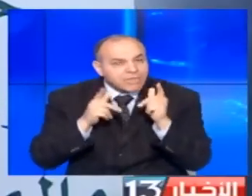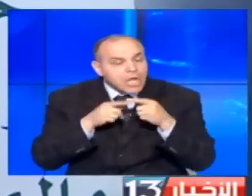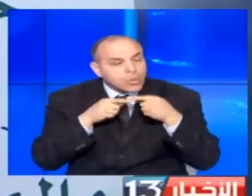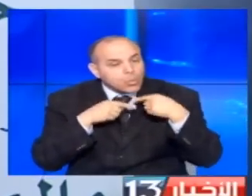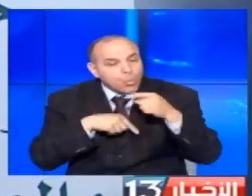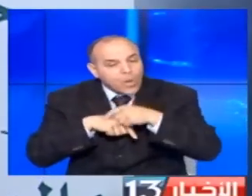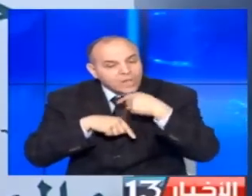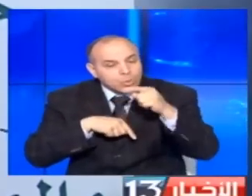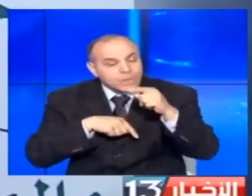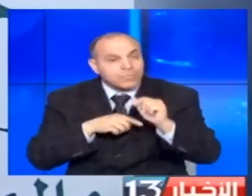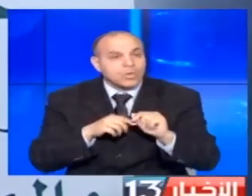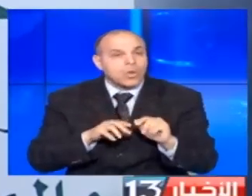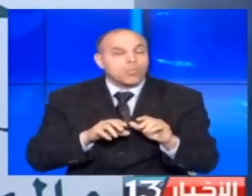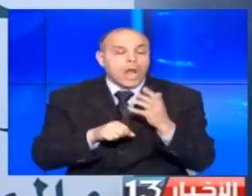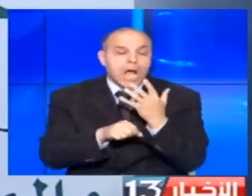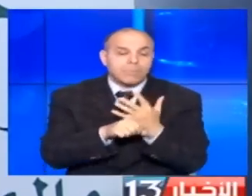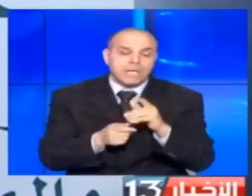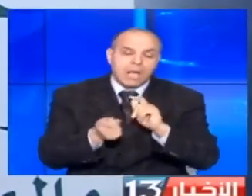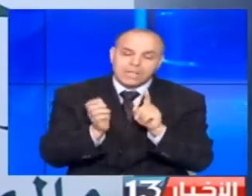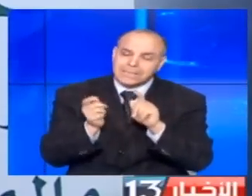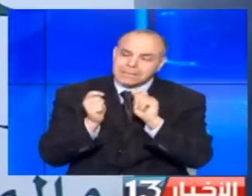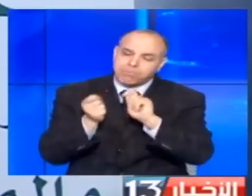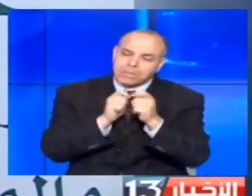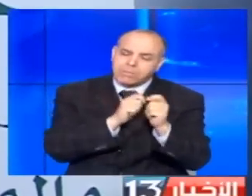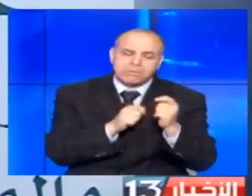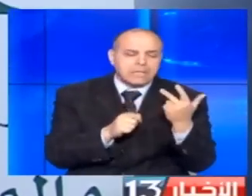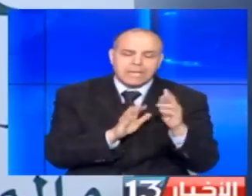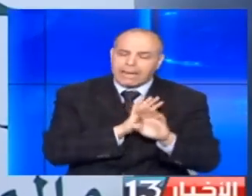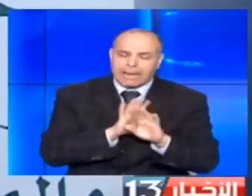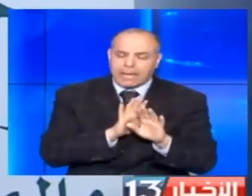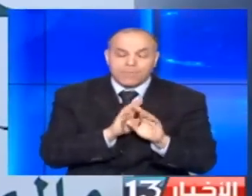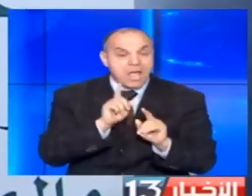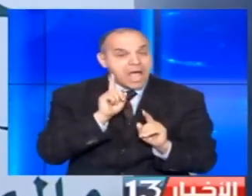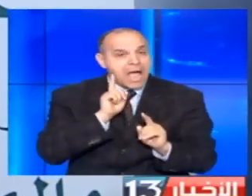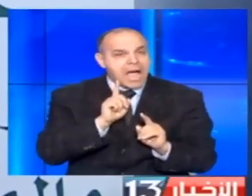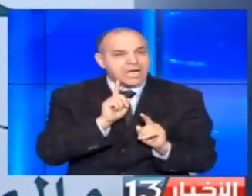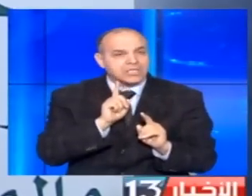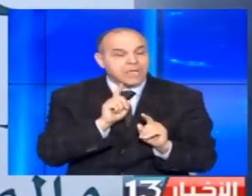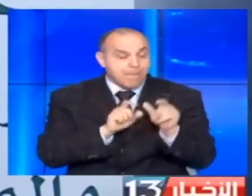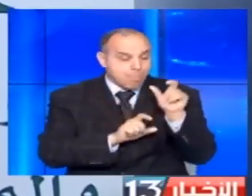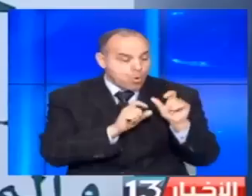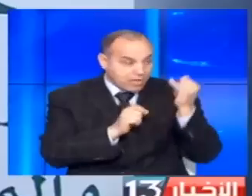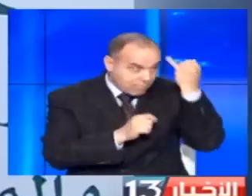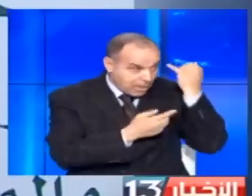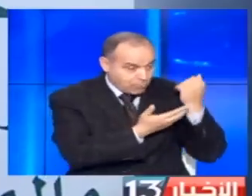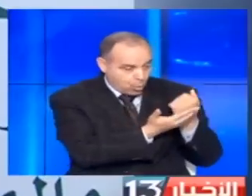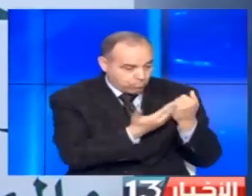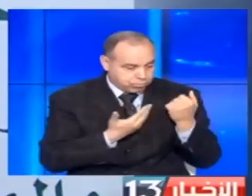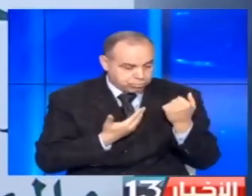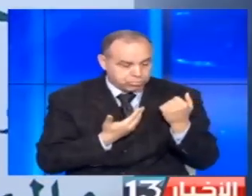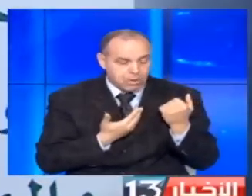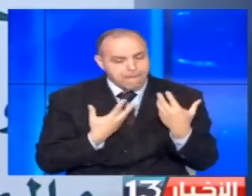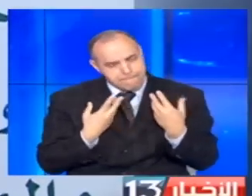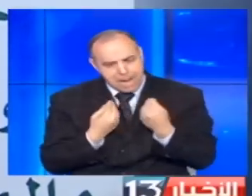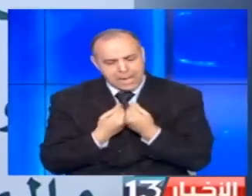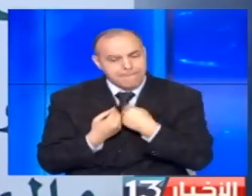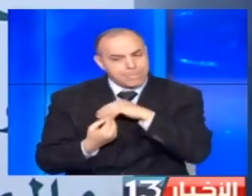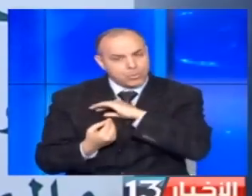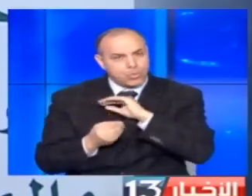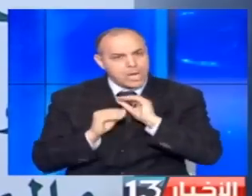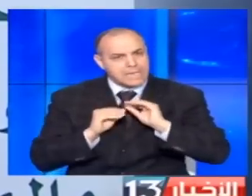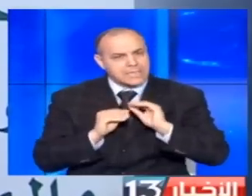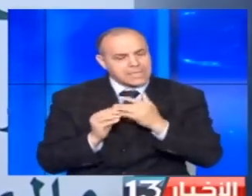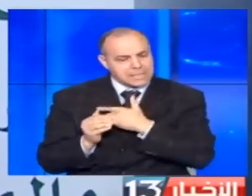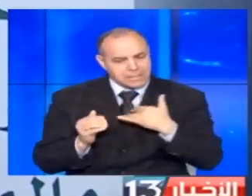طويل معناتها مش كل خمس سنين نبدلوا سياسه ولا كل باش تكون حاجه من عند المواطن تخرج ومعنا بيان س الاساذ تع